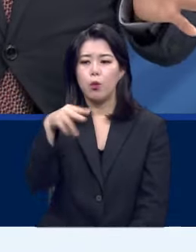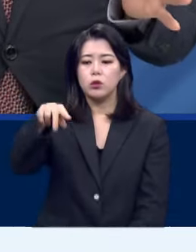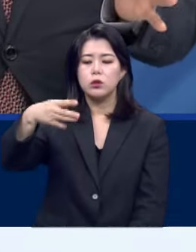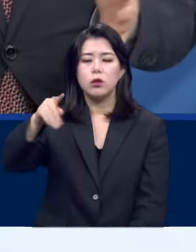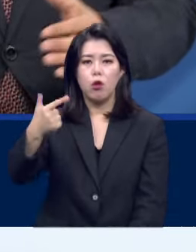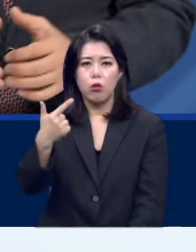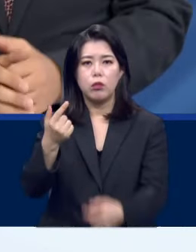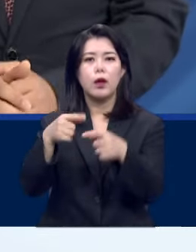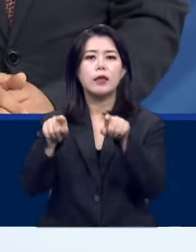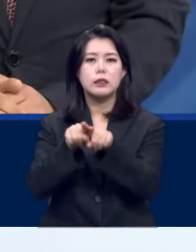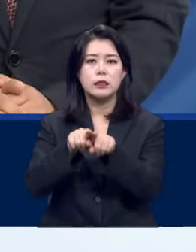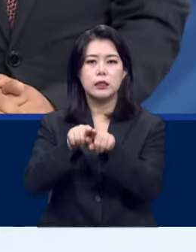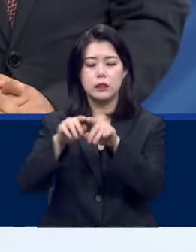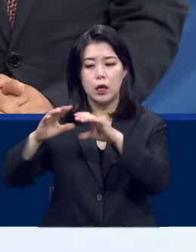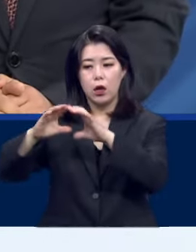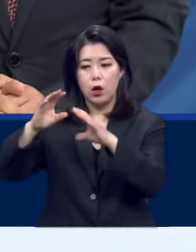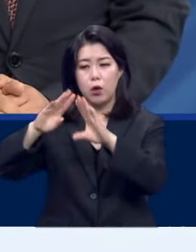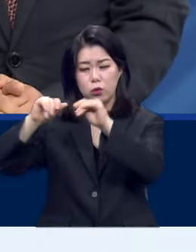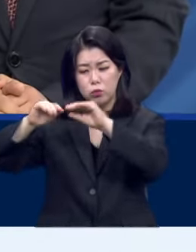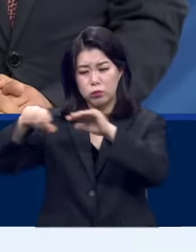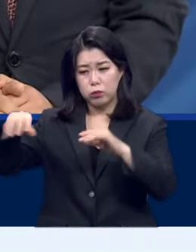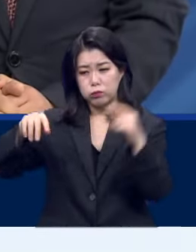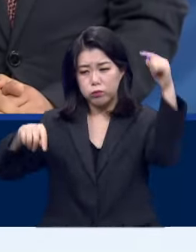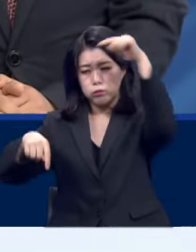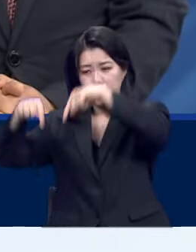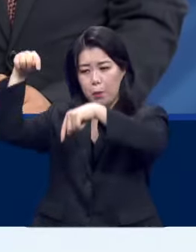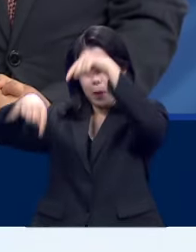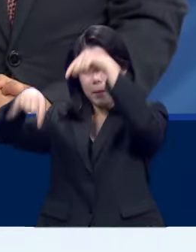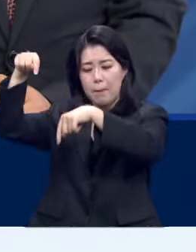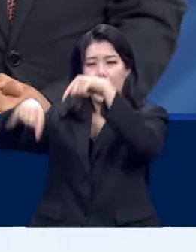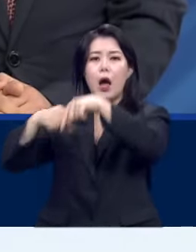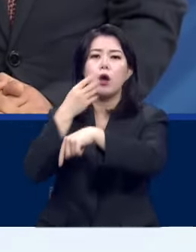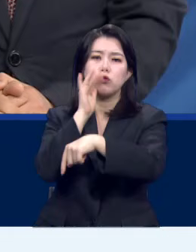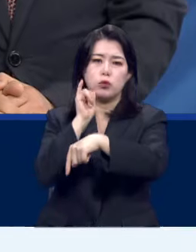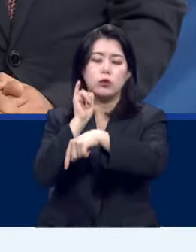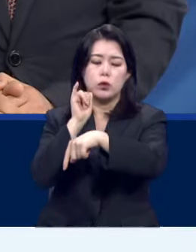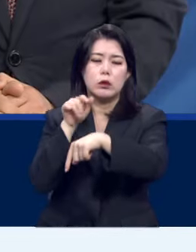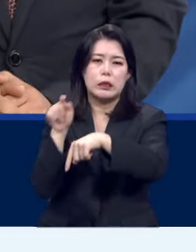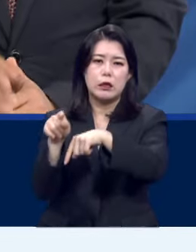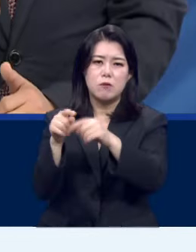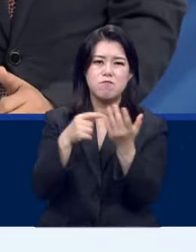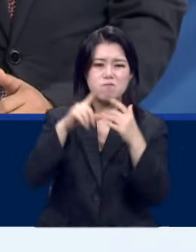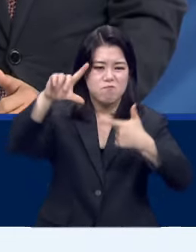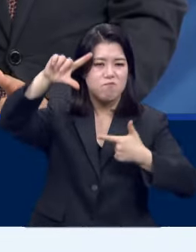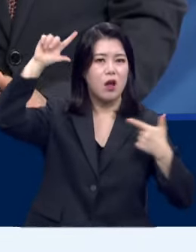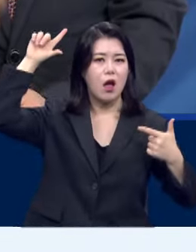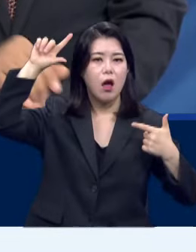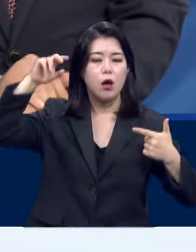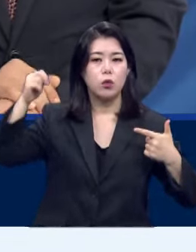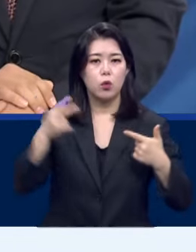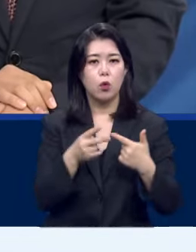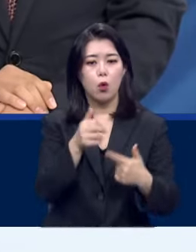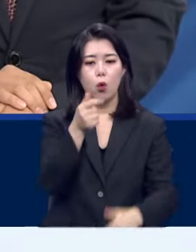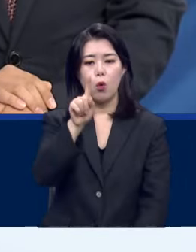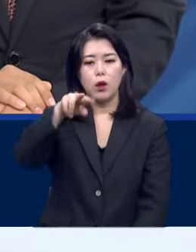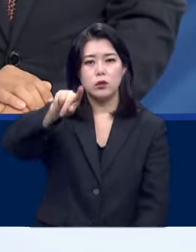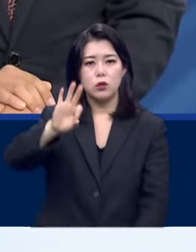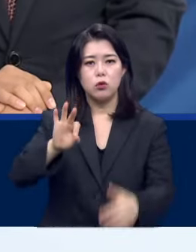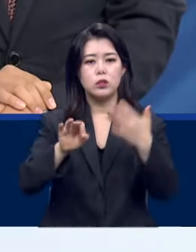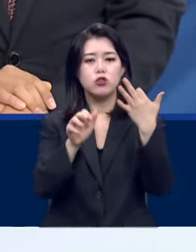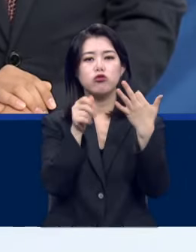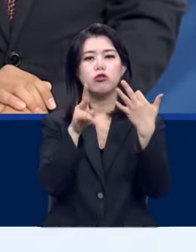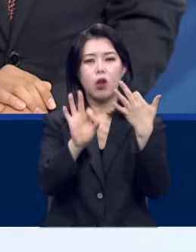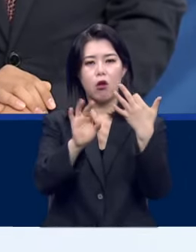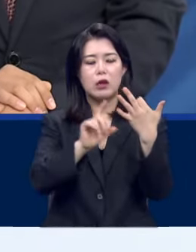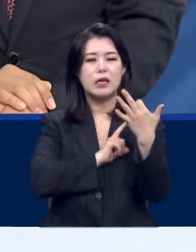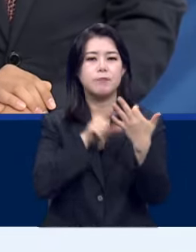때릴 수 있 있는 이제 이런 어 다탄두 체계를 갖췄다고 하는 것 그걸 아마 좀 과시하고 그거에 대해서 화성 190이 지금 새로운 이름을